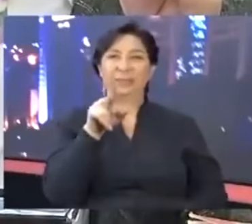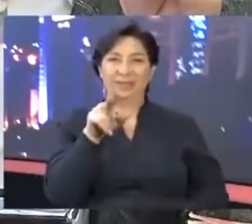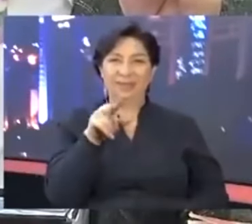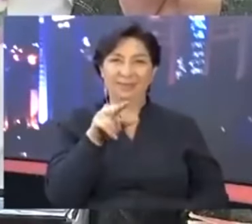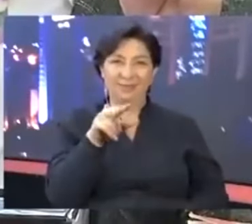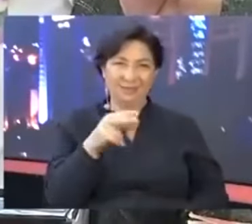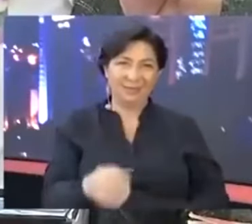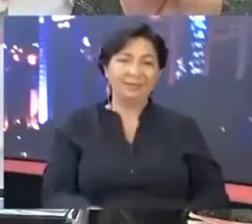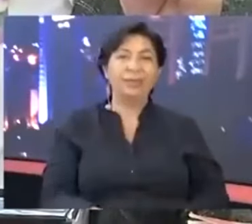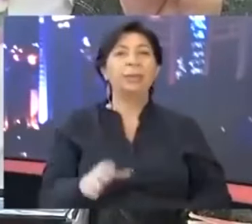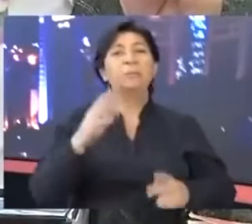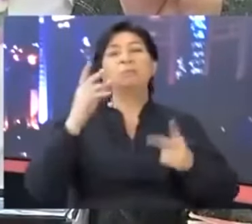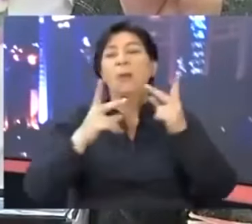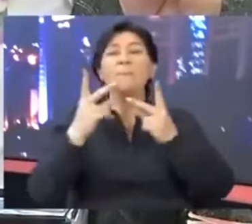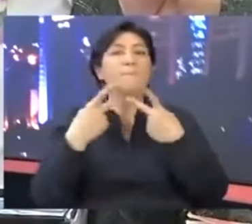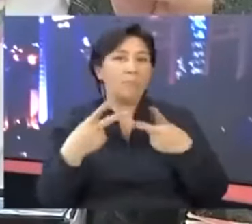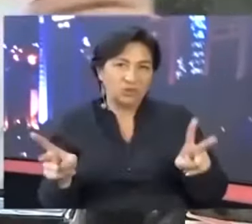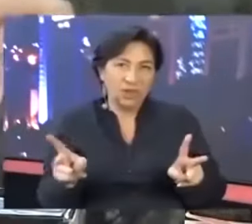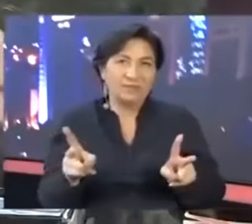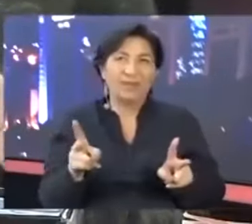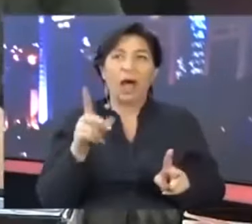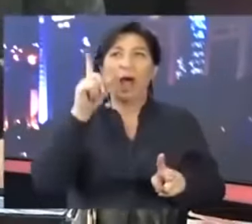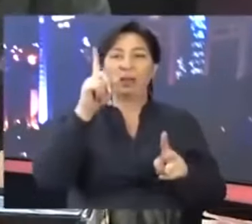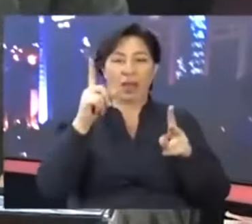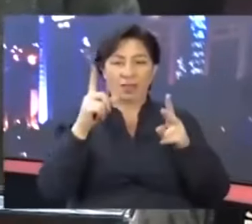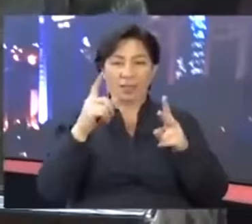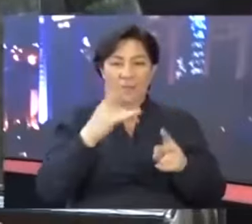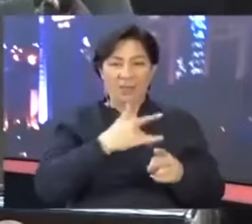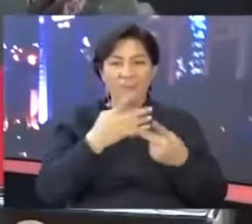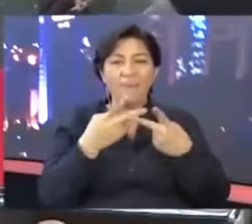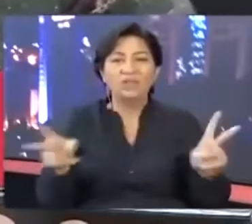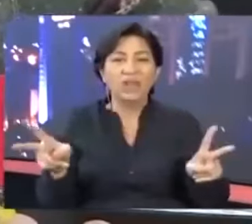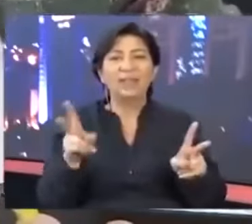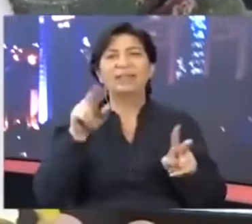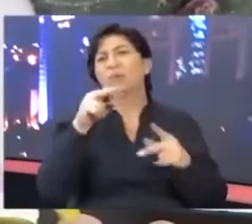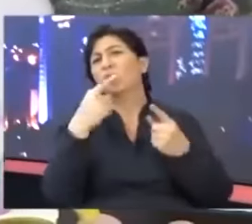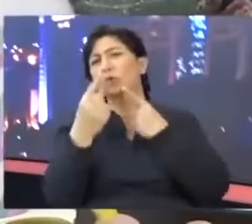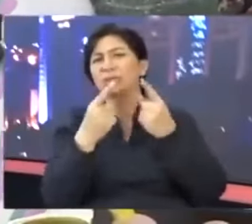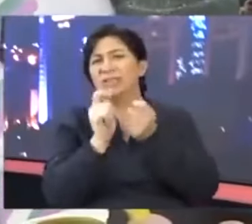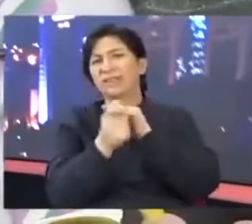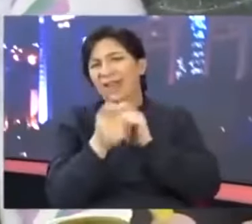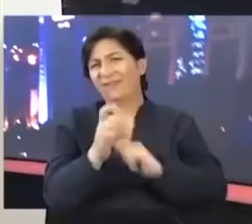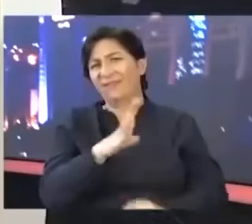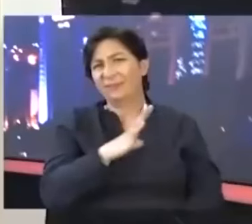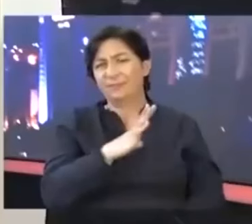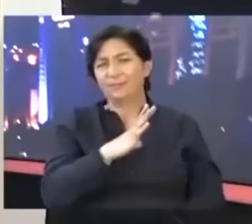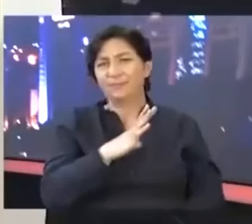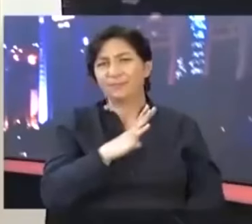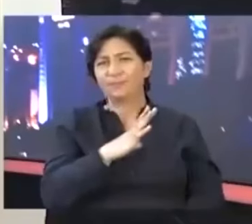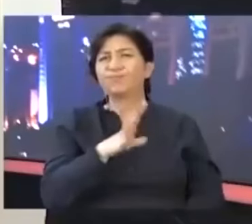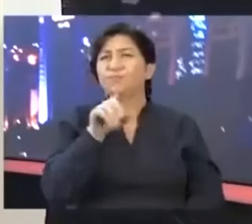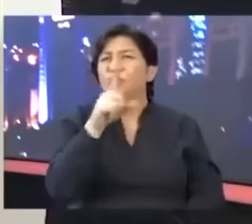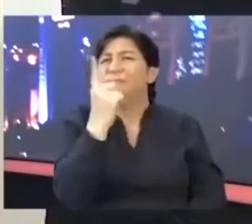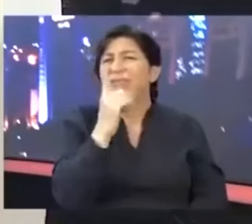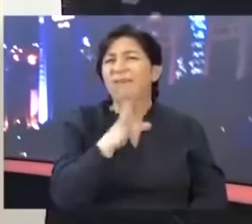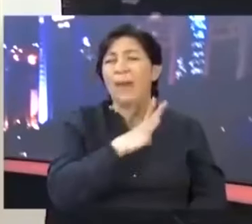acıyıcı Eee bağışlayan Yani Allah'ın Merhameti bağışlamaya ortaya çıktı bu şekilde çevirenler var aslında aslında Eee Üstat şöyle